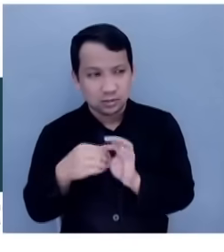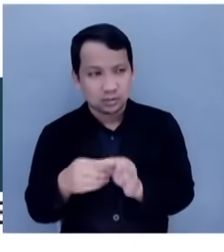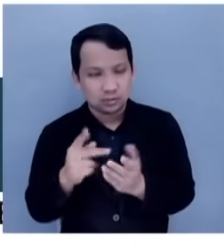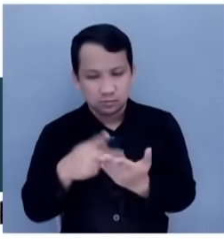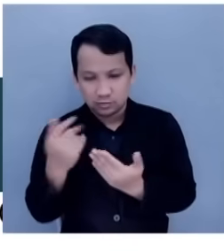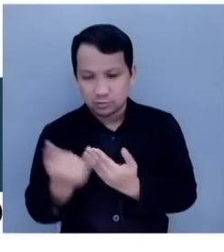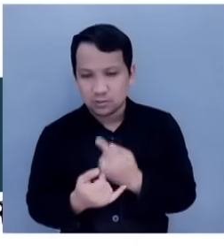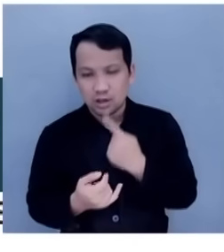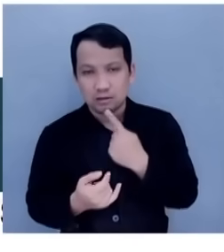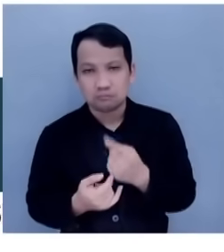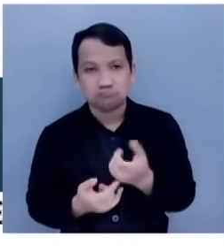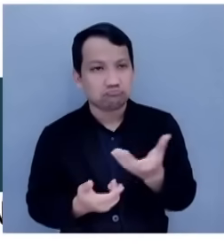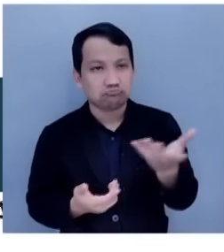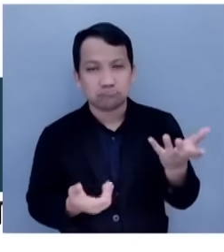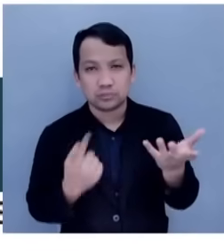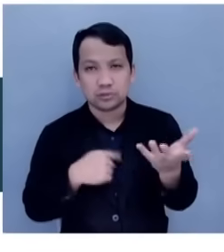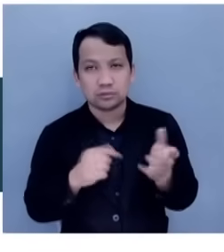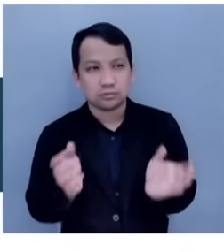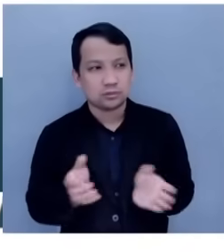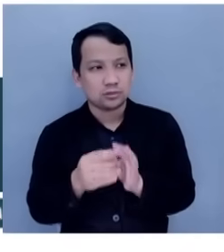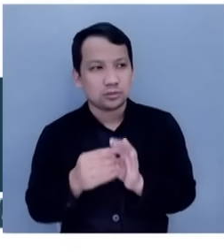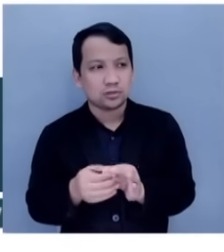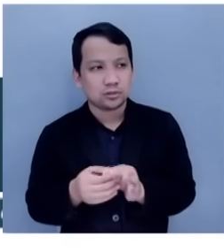that pushed through?